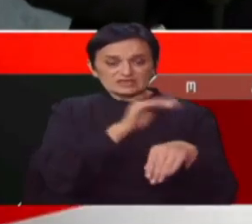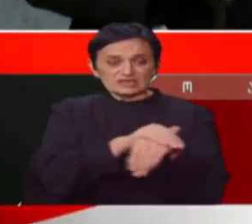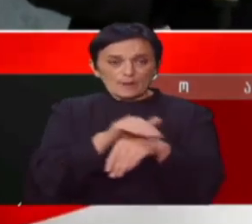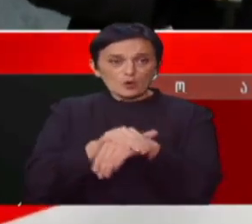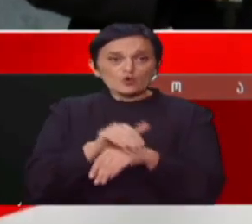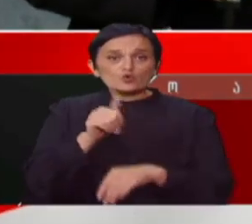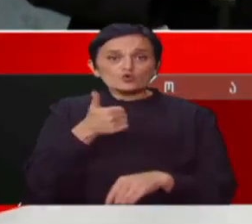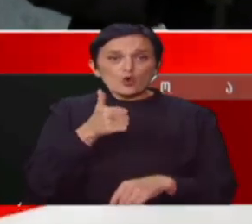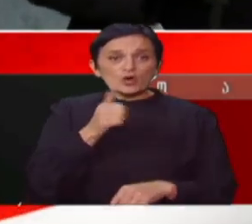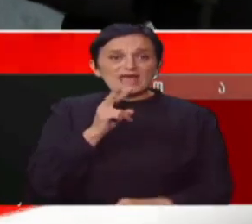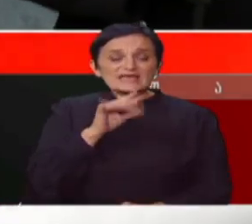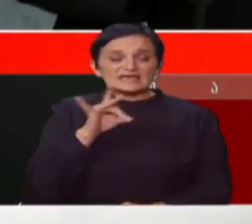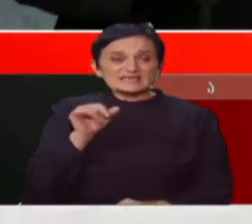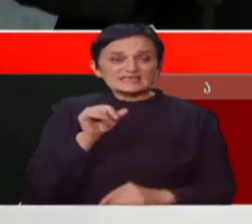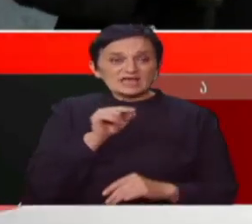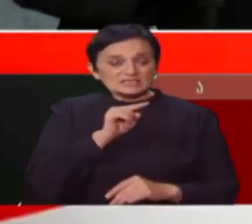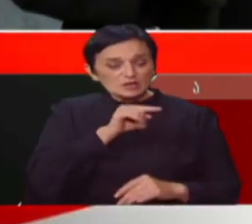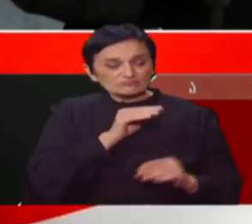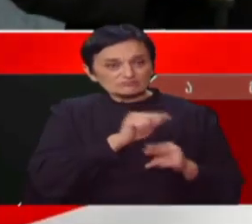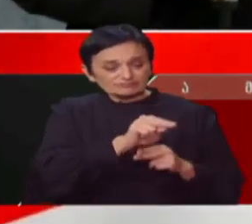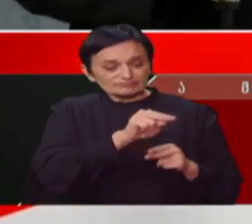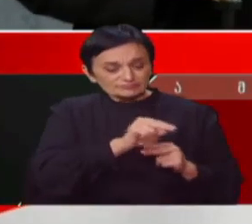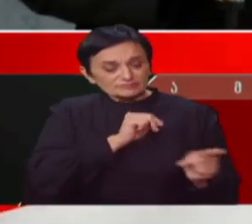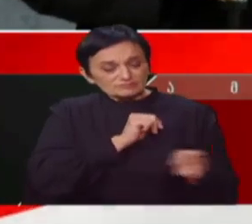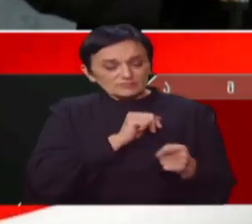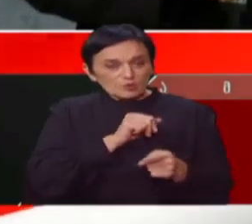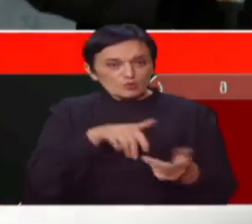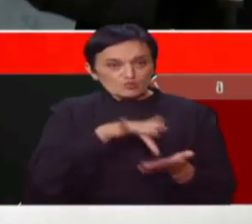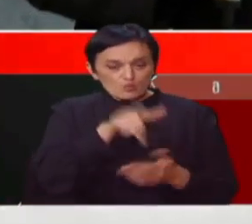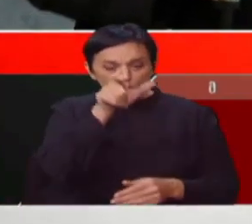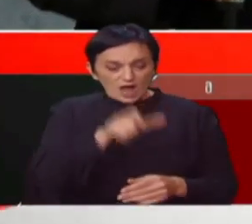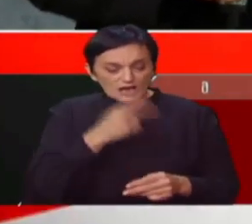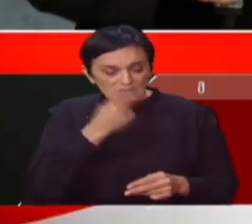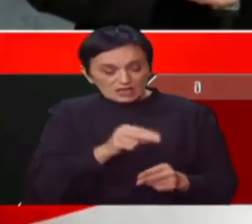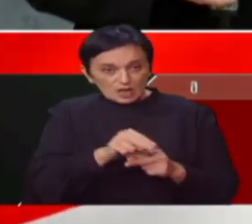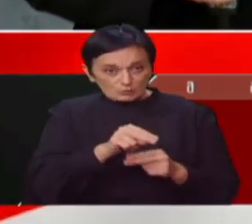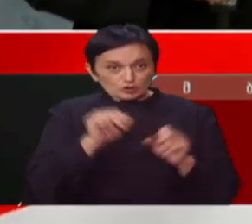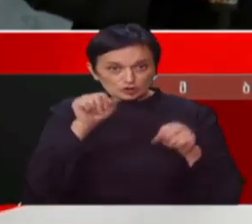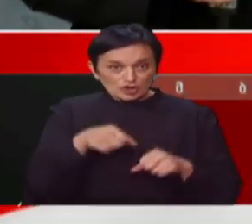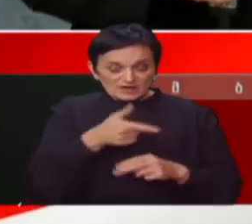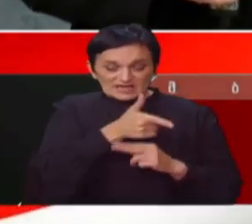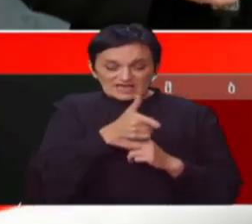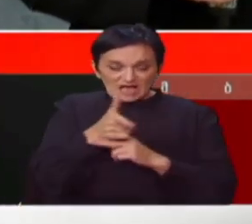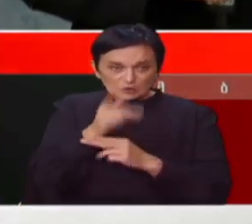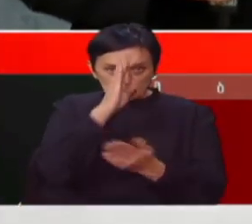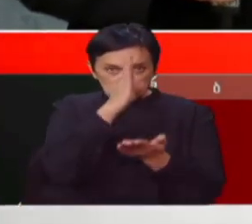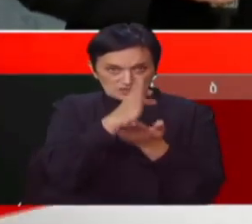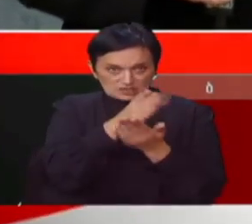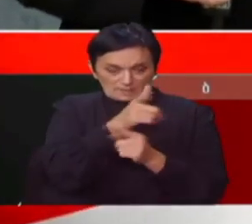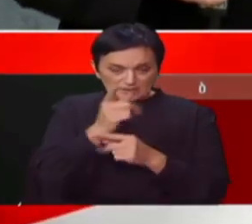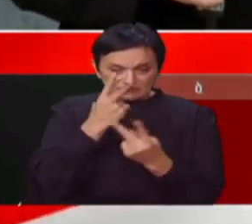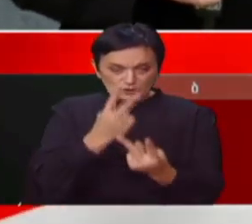თუ როგორ აძლევს დავით კირკიტაძე მითითებებს კაბინაში შესულ მოქალაქეს და ჩვენ შეგვიძლია ეს კადრები პირდაპირ ეთერში